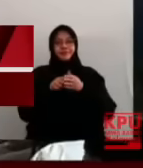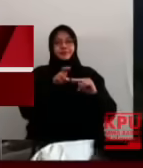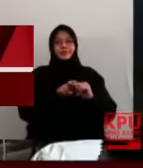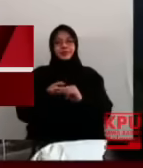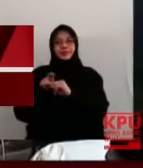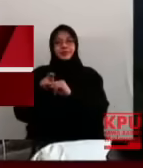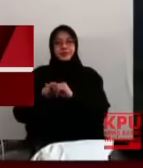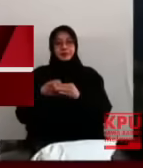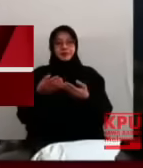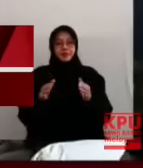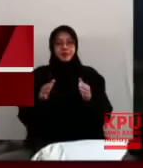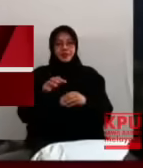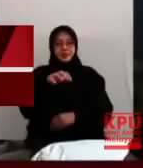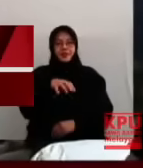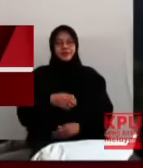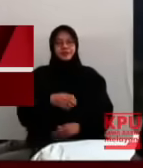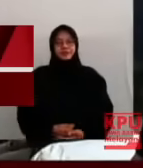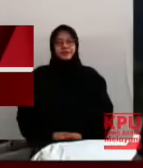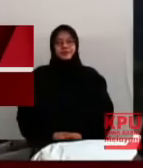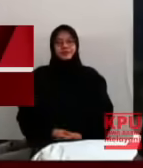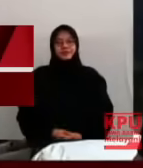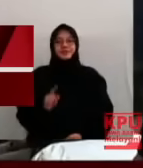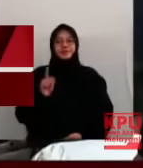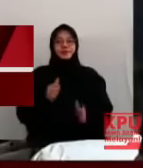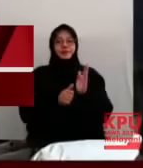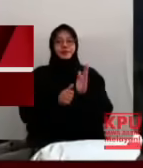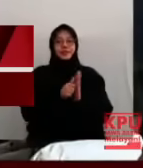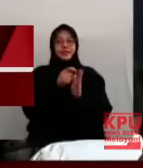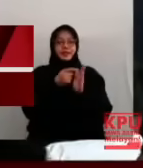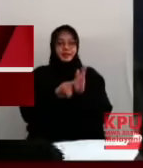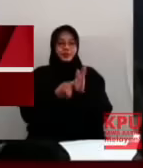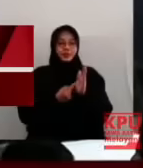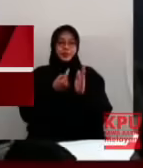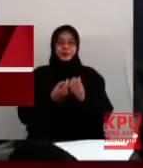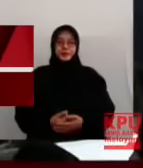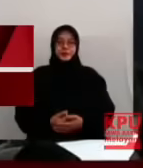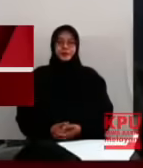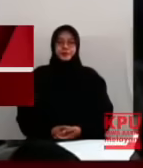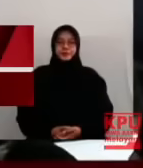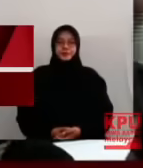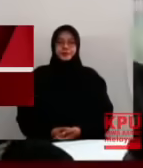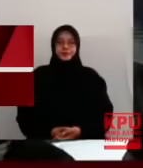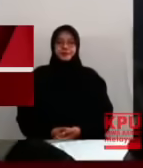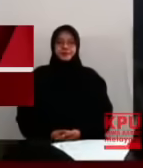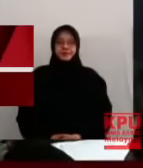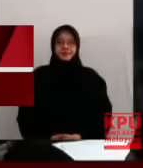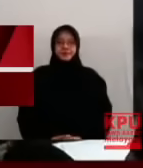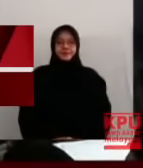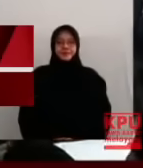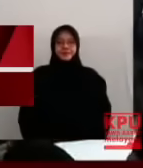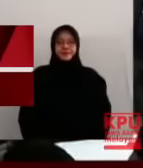Bandung pada sore tadi Saat ini kita juga masih menunggu agenda apa saja yang